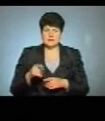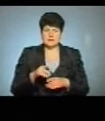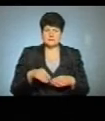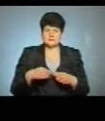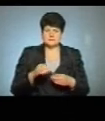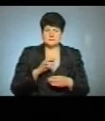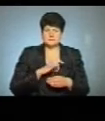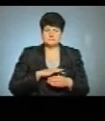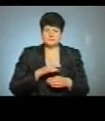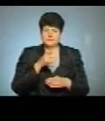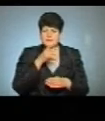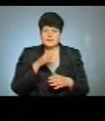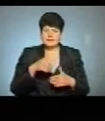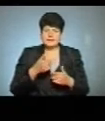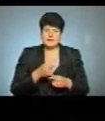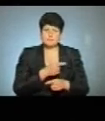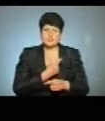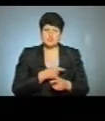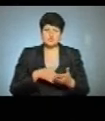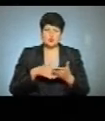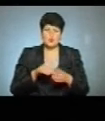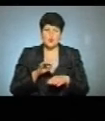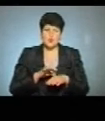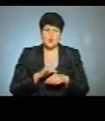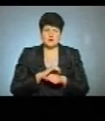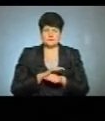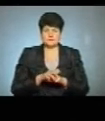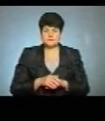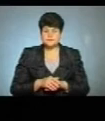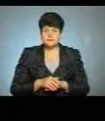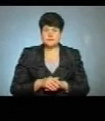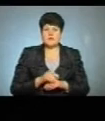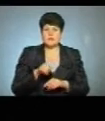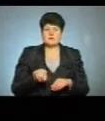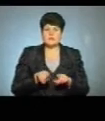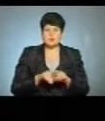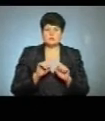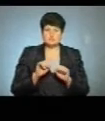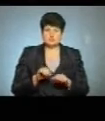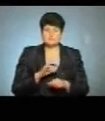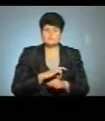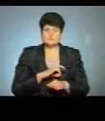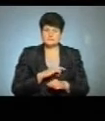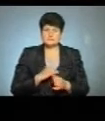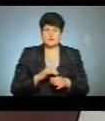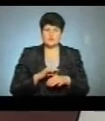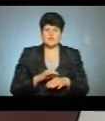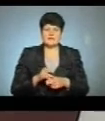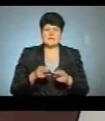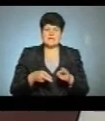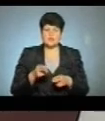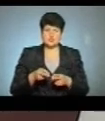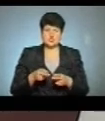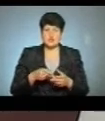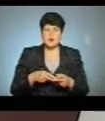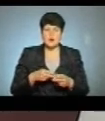будуть використовувати для надання медичної допомоги хворим на COVID-19. Їх також можна застосовувати для проведення хірургічних